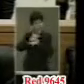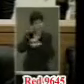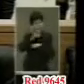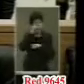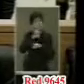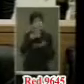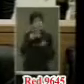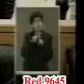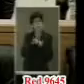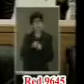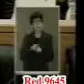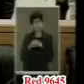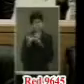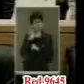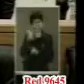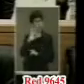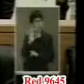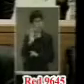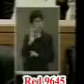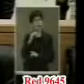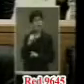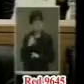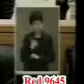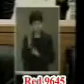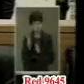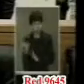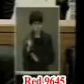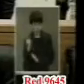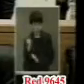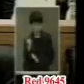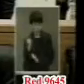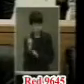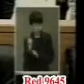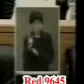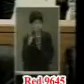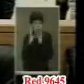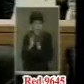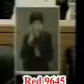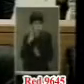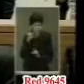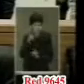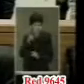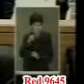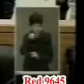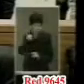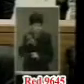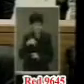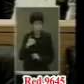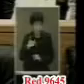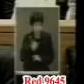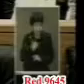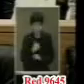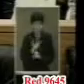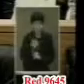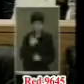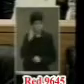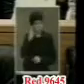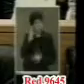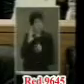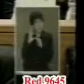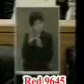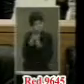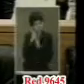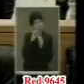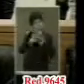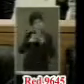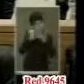ก็บอกว่าไม่ใช่กลุ่มคนพันธมิตรผมบอกว่า2คนนั้นในจำนวน85คนที่ไปจะสลัดอย่างไรก็ไม่ออกเพราะปราก